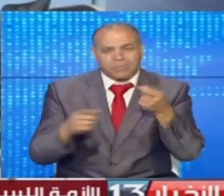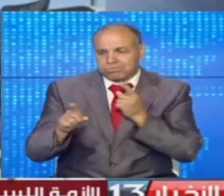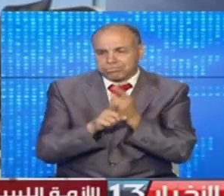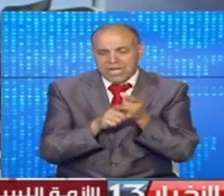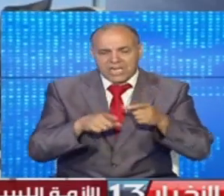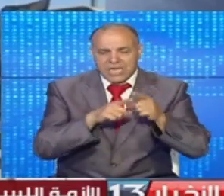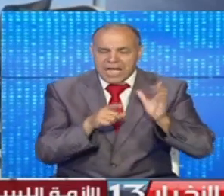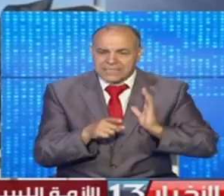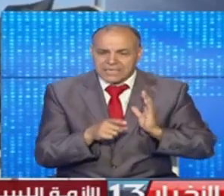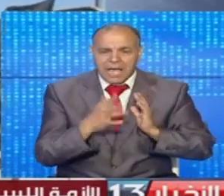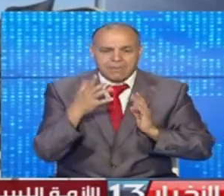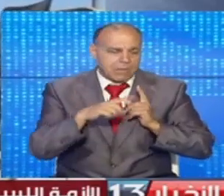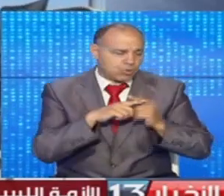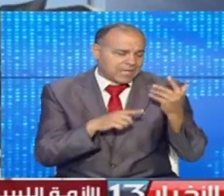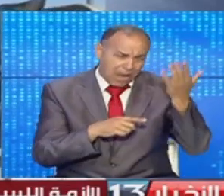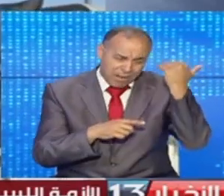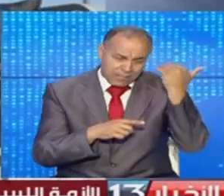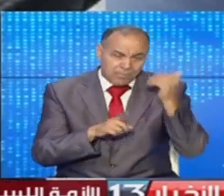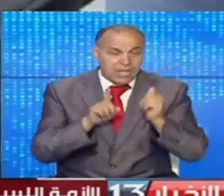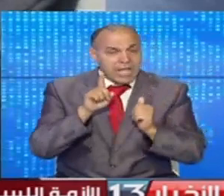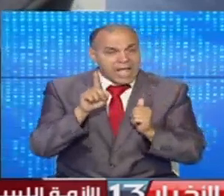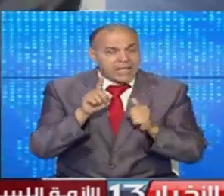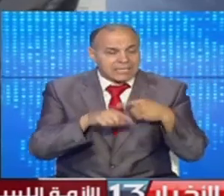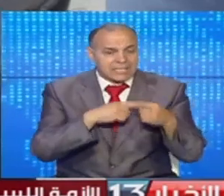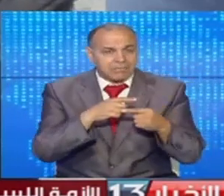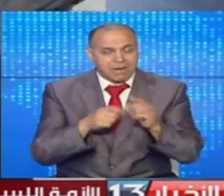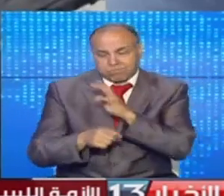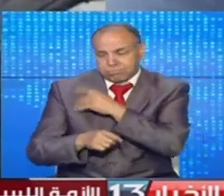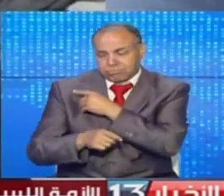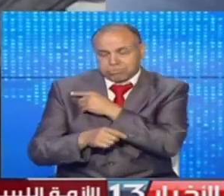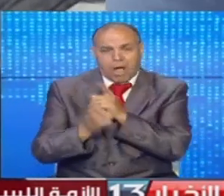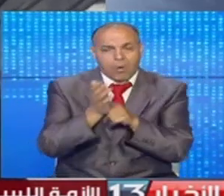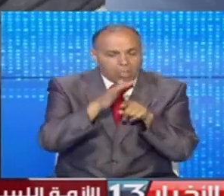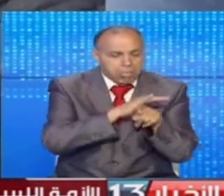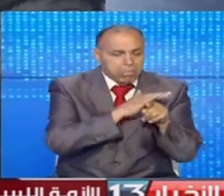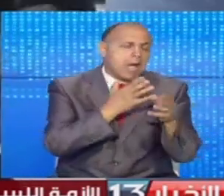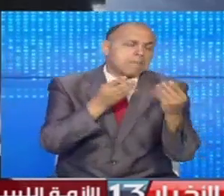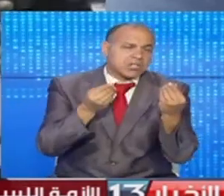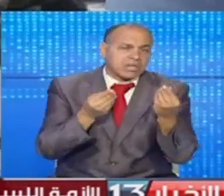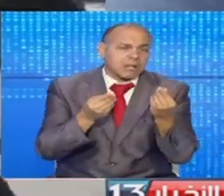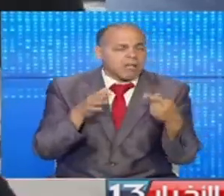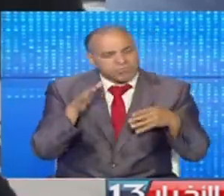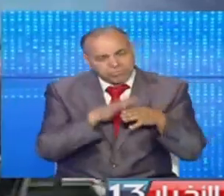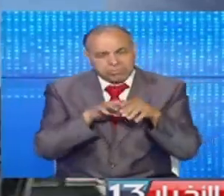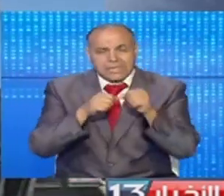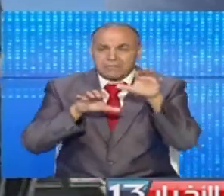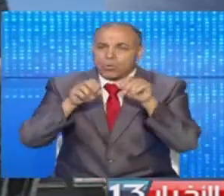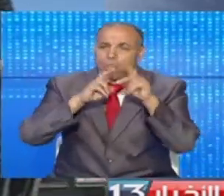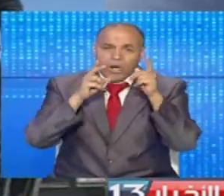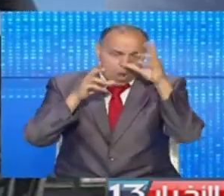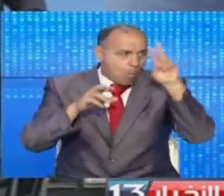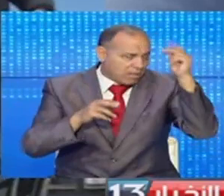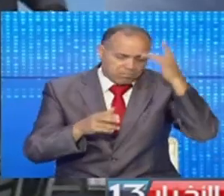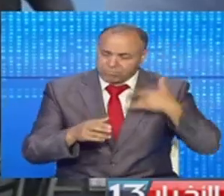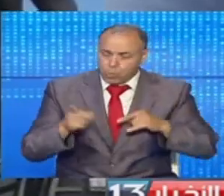اللجنة العسكرية 5+5، بينما تستمر قوات حفتر في خرق المبادرات وانتهاك دعوات البعثة